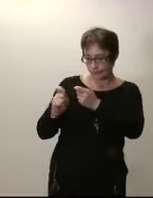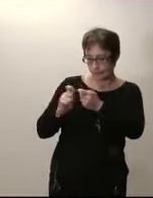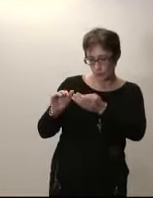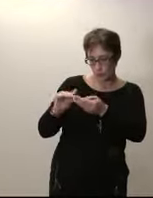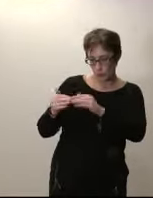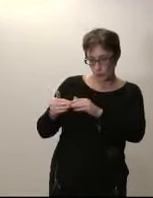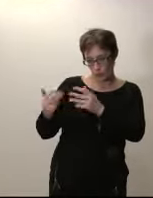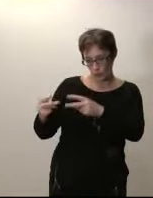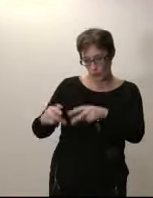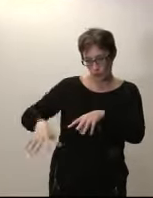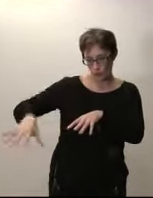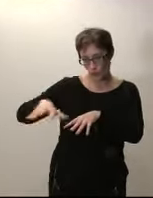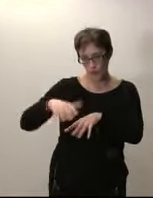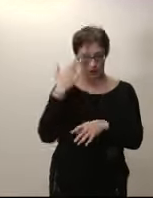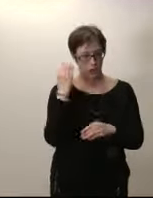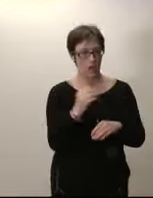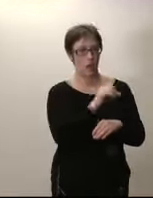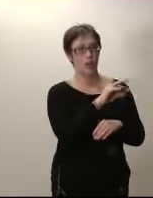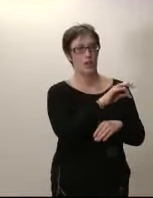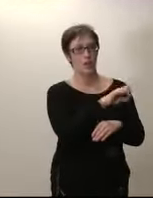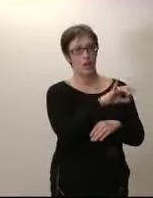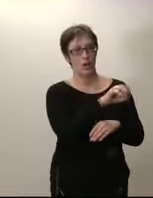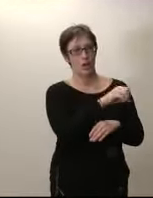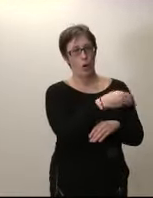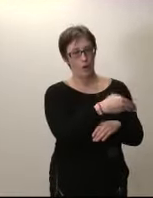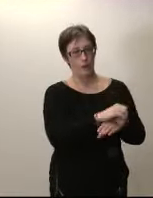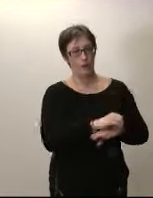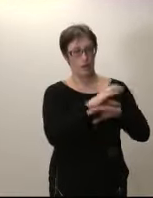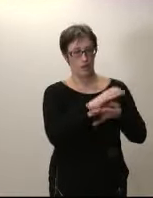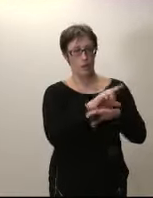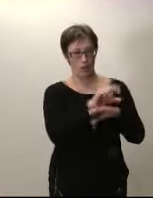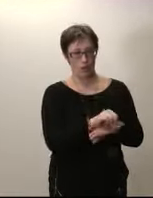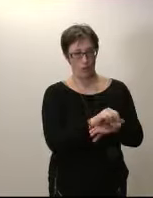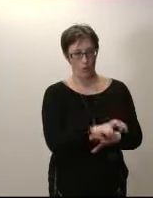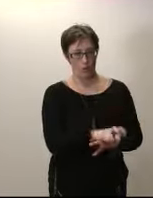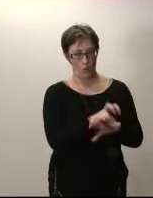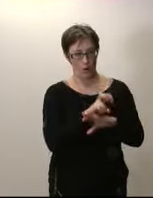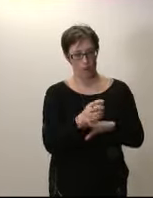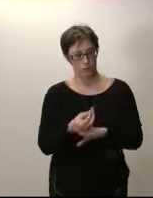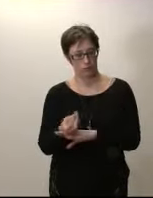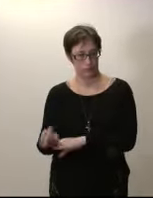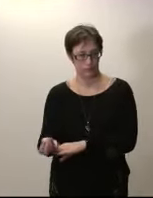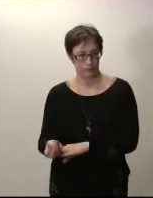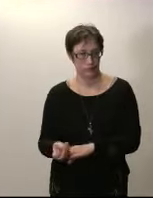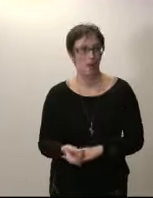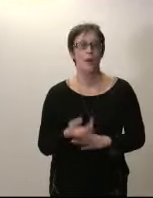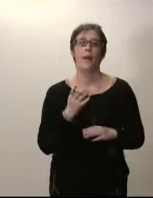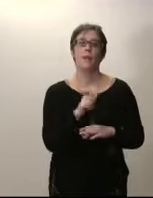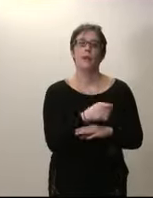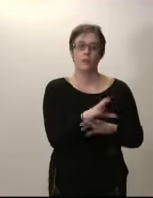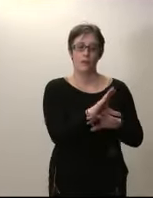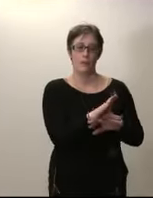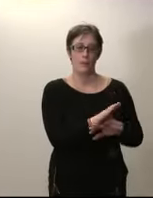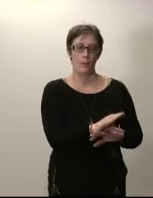communes de l'excédent de TEOM. Bon, qui certes diminuera, parce que si on avait conservé la compétence, on